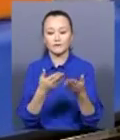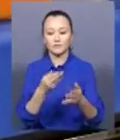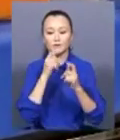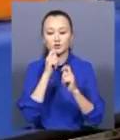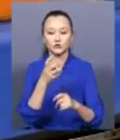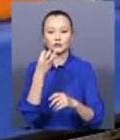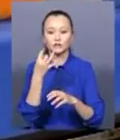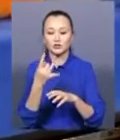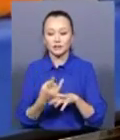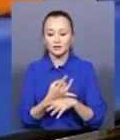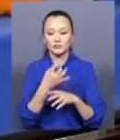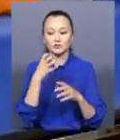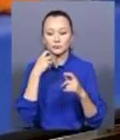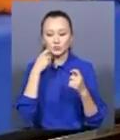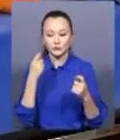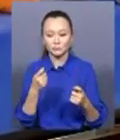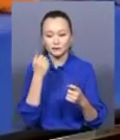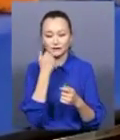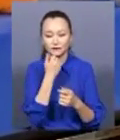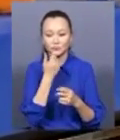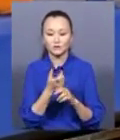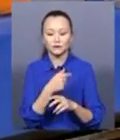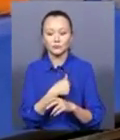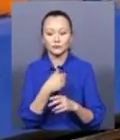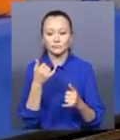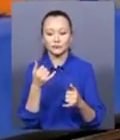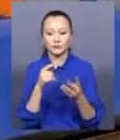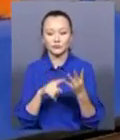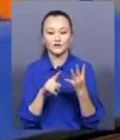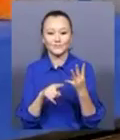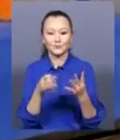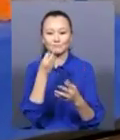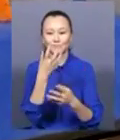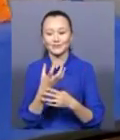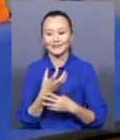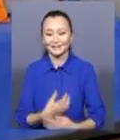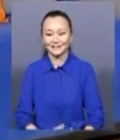вам. Мой. Еще раз с днем рождения. Спасибо большое, очень тронуто. Сегодня 4-й букет.